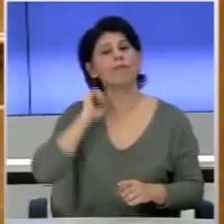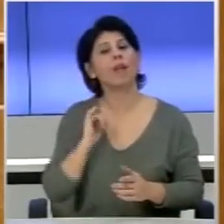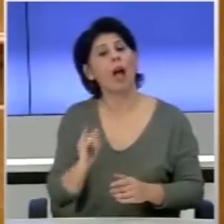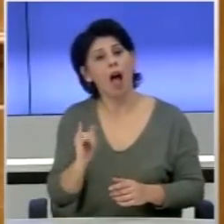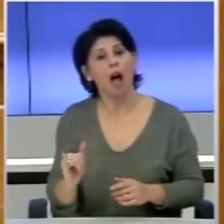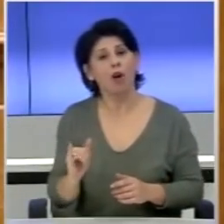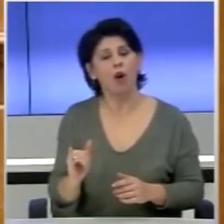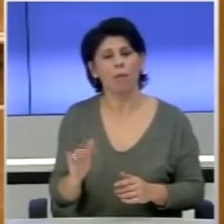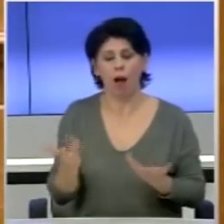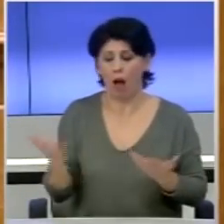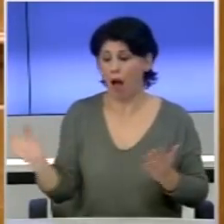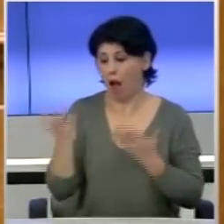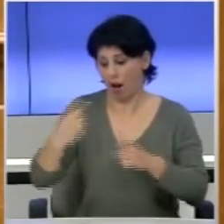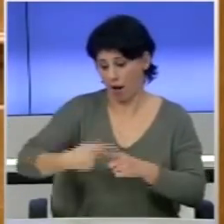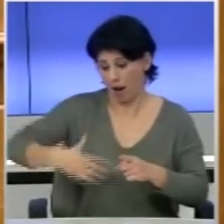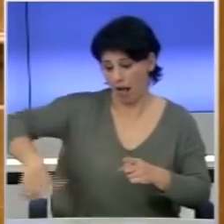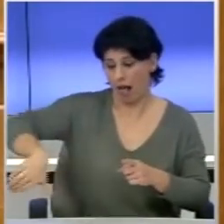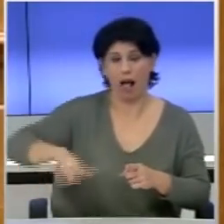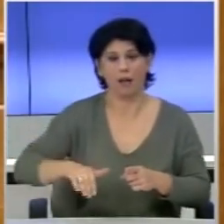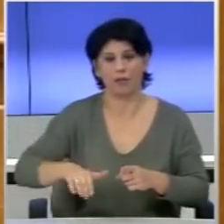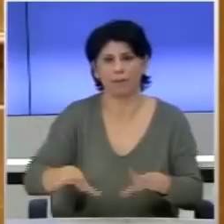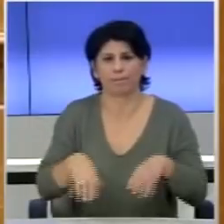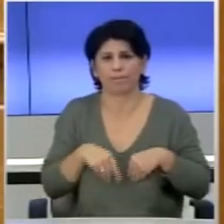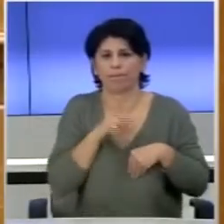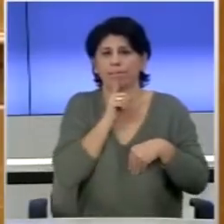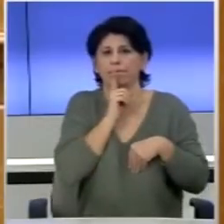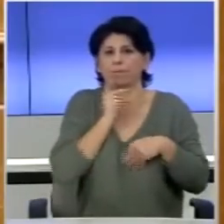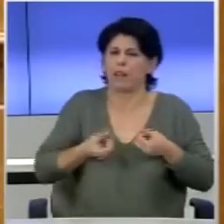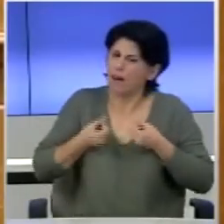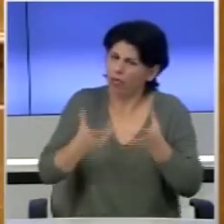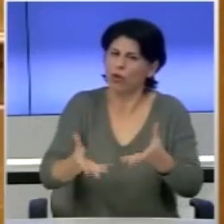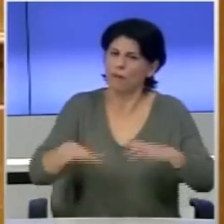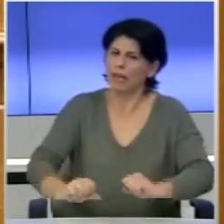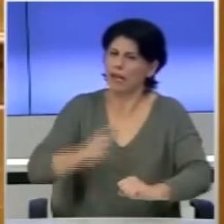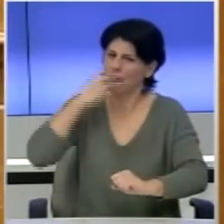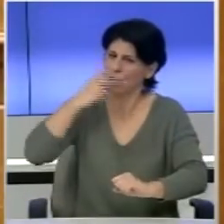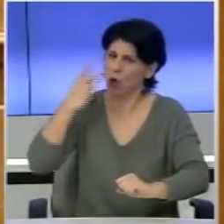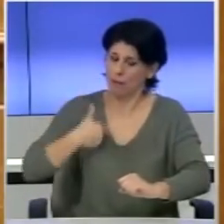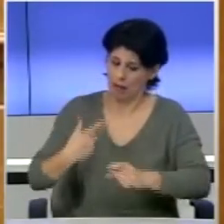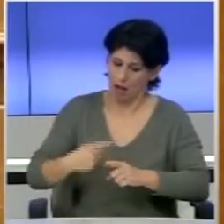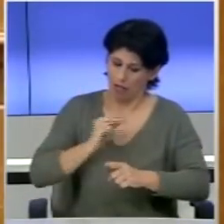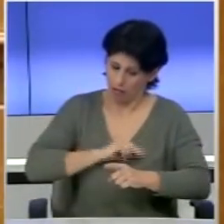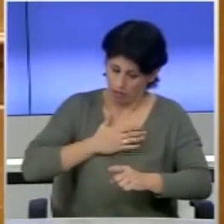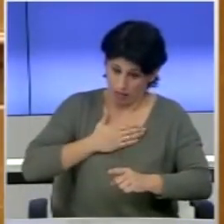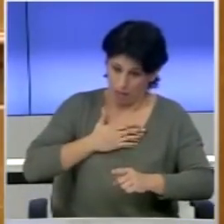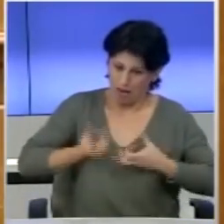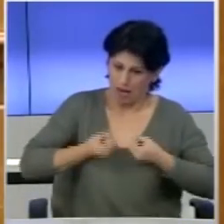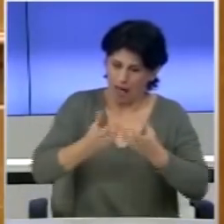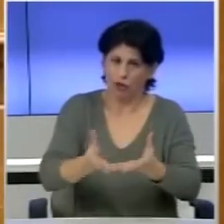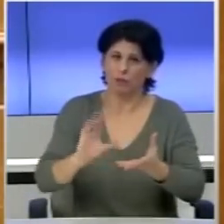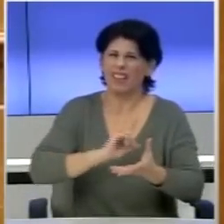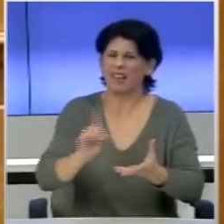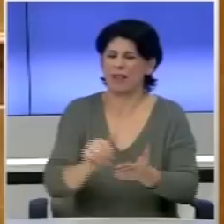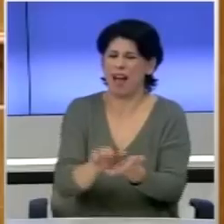η συνεκμετάλλευση, η παραχώρηση κάποιων κυριαρχικών δικαιωμάτων για να μην γίνει εμπλοκή και επεισόδιο, για την